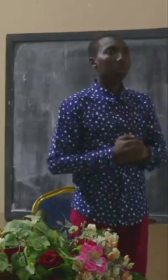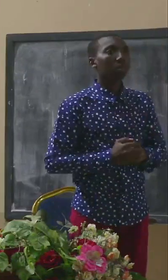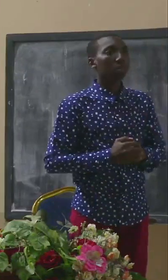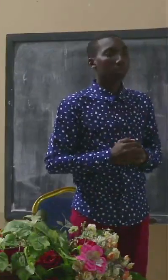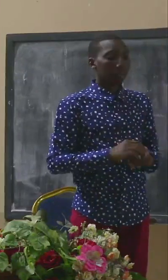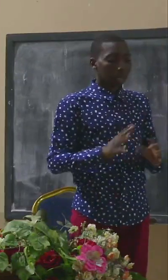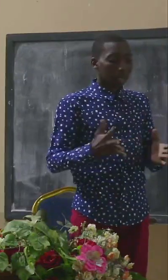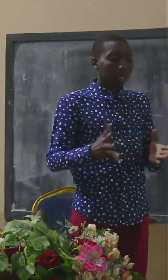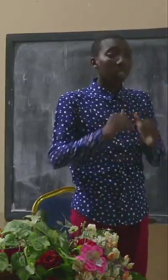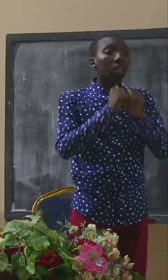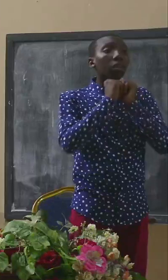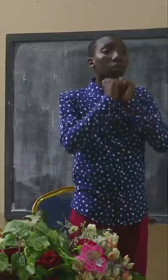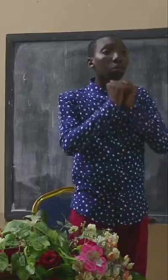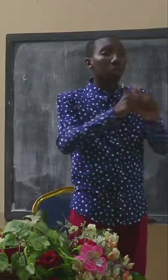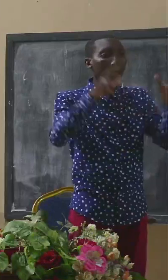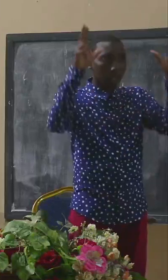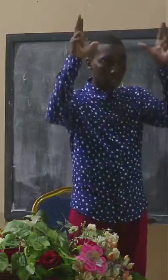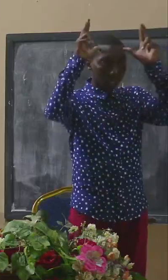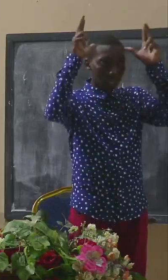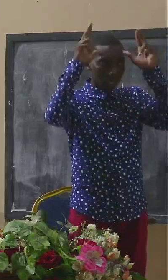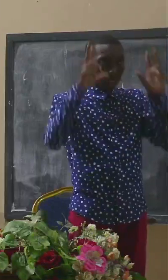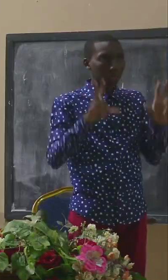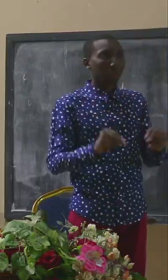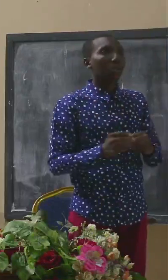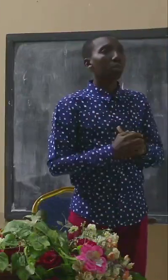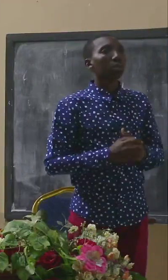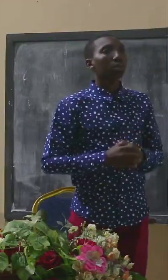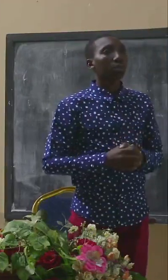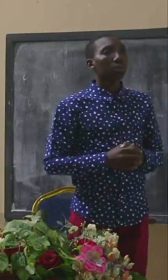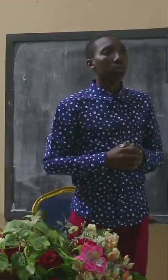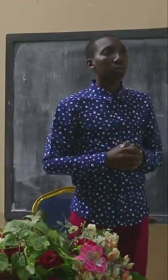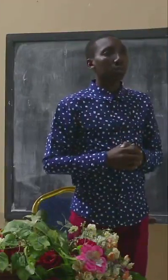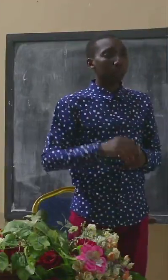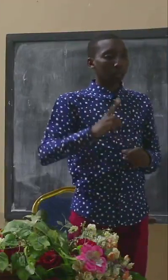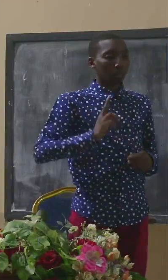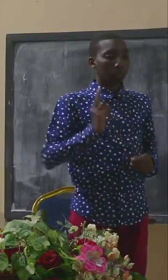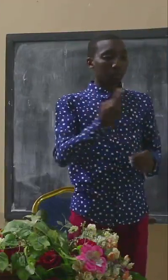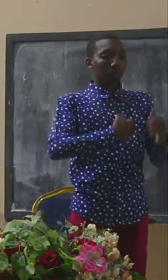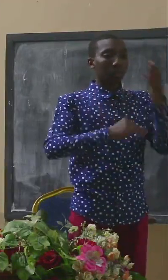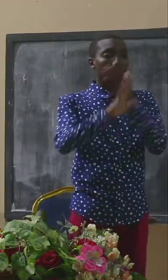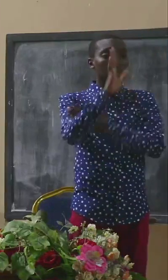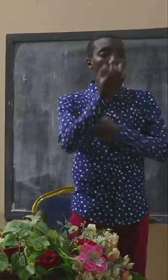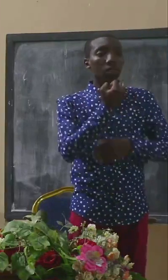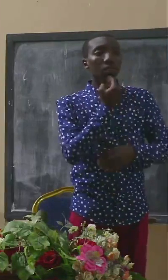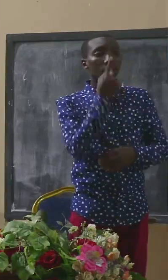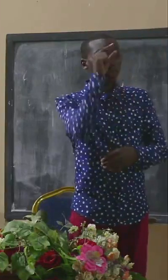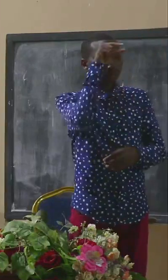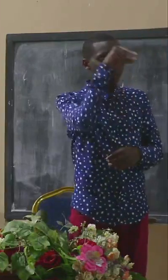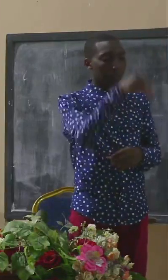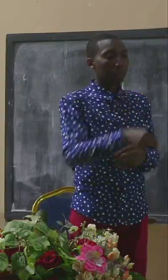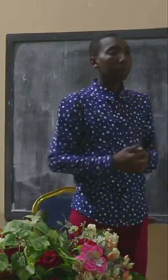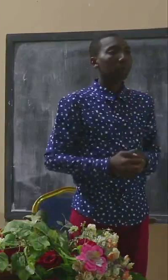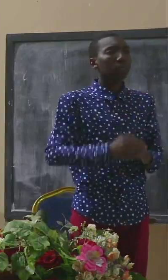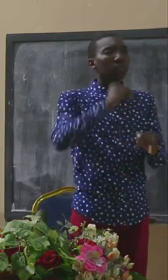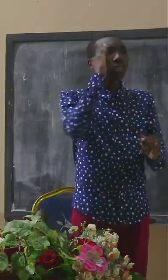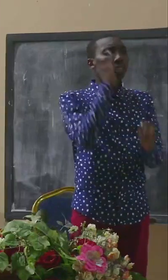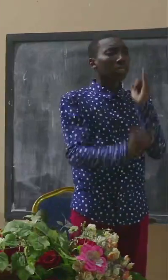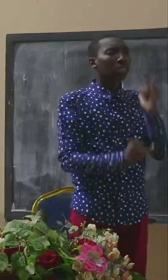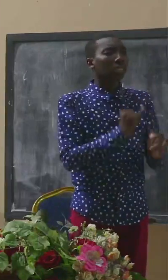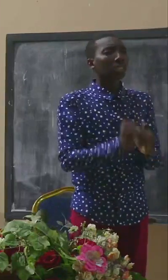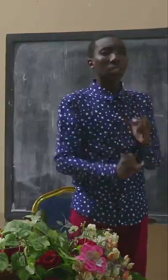Usiogope Satan. Ne crains pas Satan. Mungu wetu anasema. Notre Dieu dit. Kama